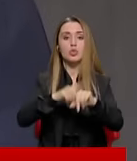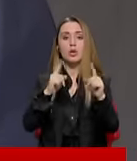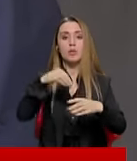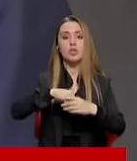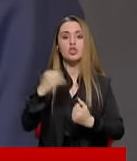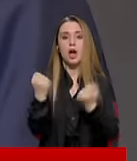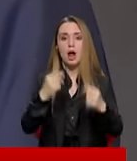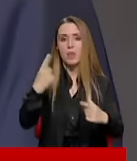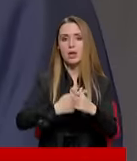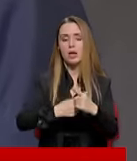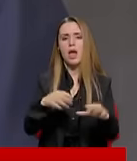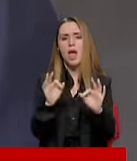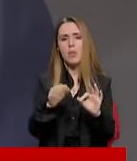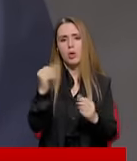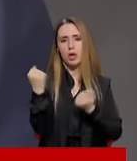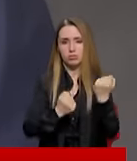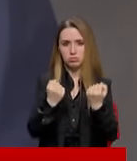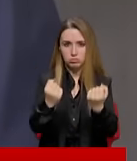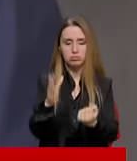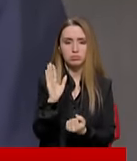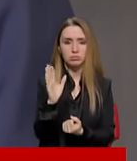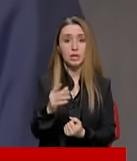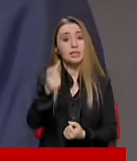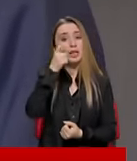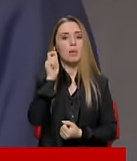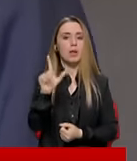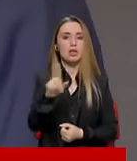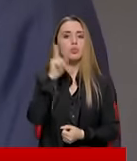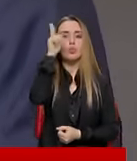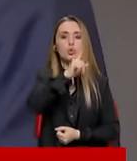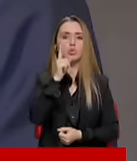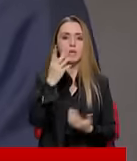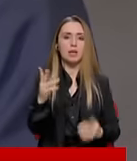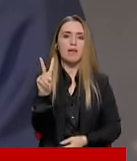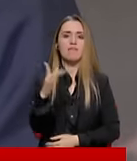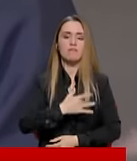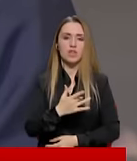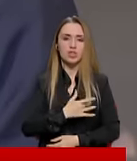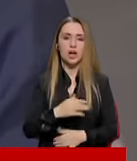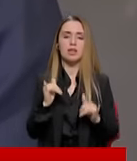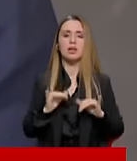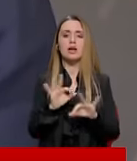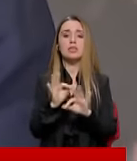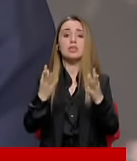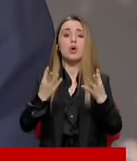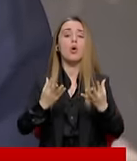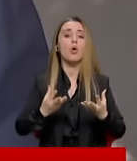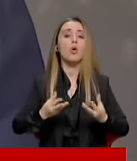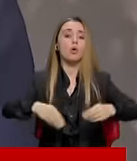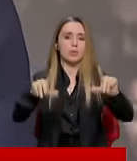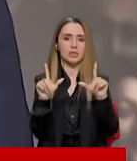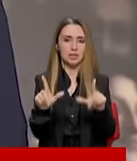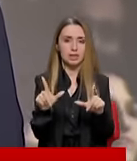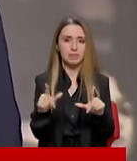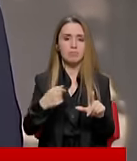kiraladık her yere onunla gidiyorum dikkat etmek lazım Bunun içinde yani Vicdanınızın rahatsız Olmayacak işler